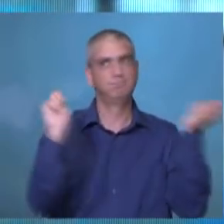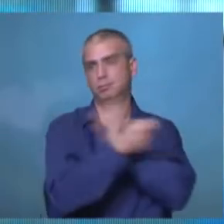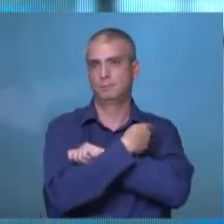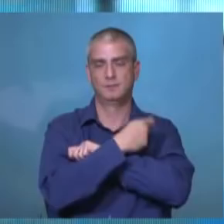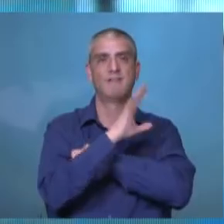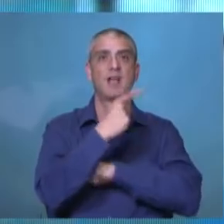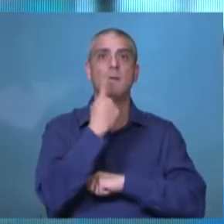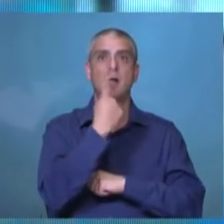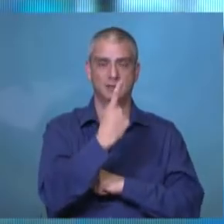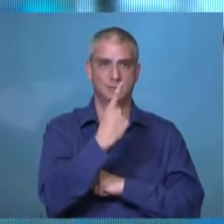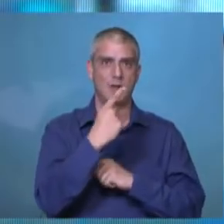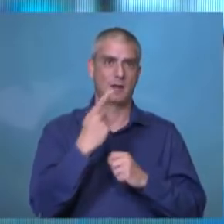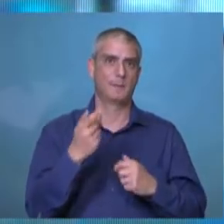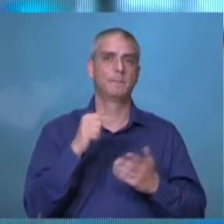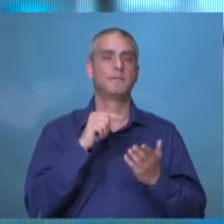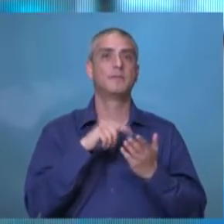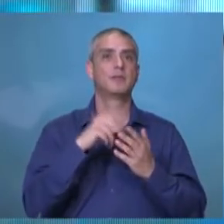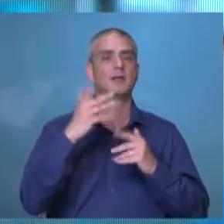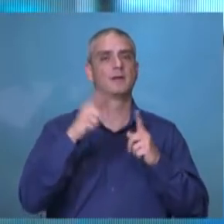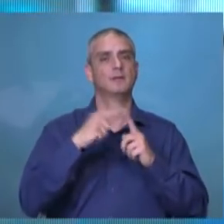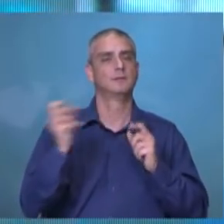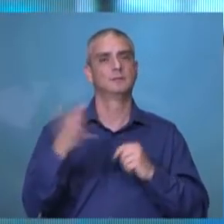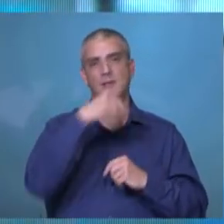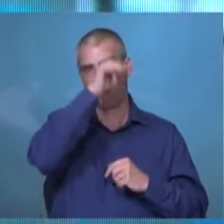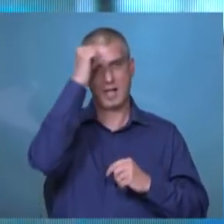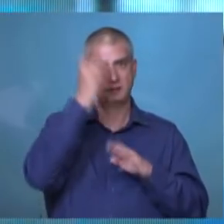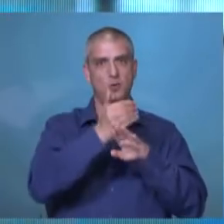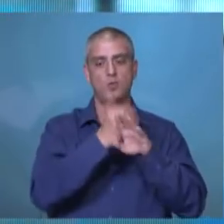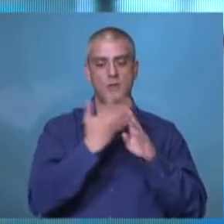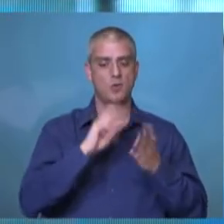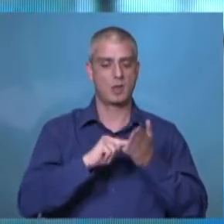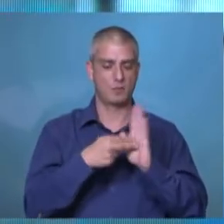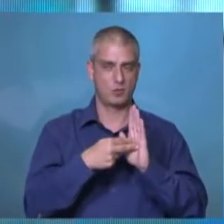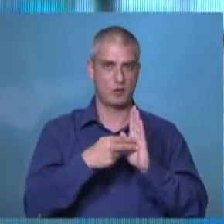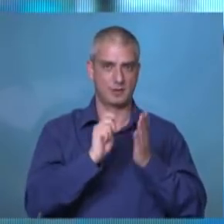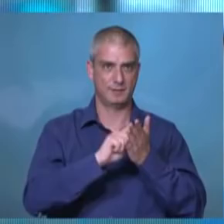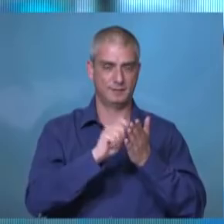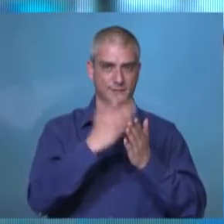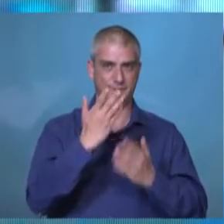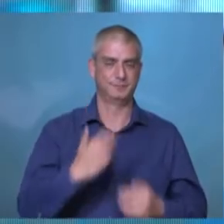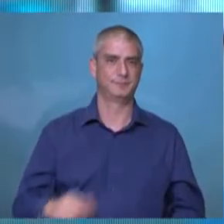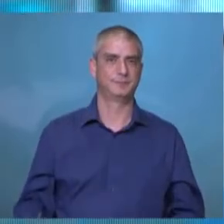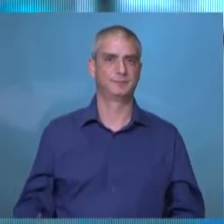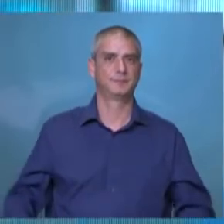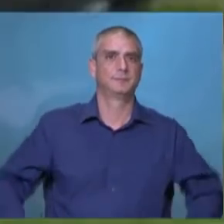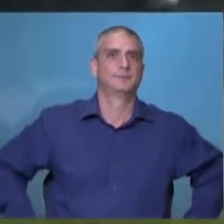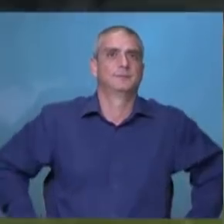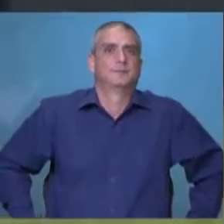עצמה, ושלחה את ברצלונה לפגרת קיץ מוקדמת מהמתוכנן. עופר חלפון על משחק בלתי נשכח.